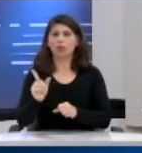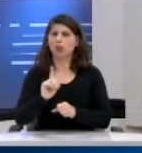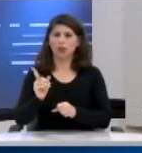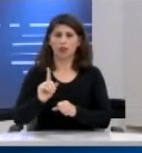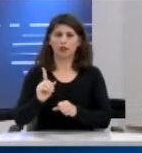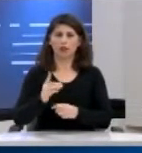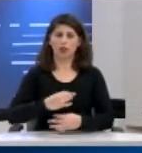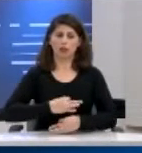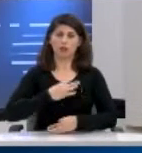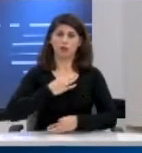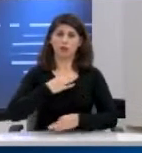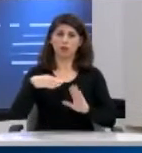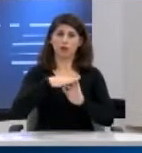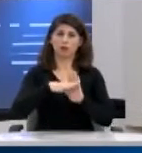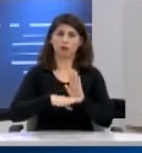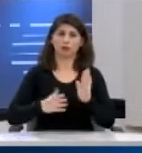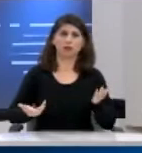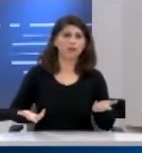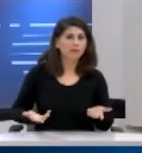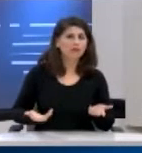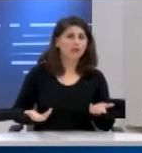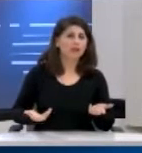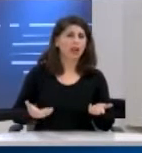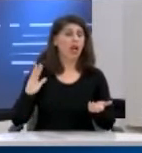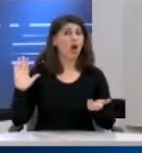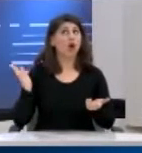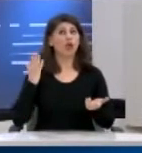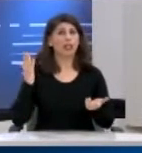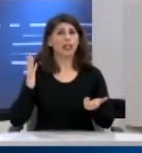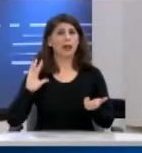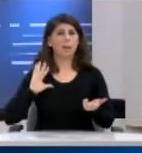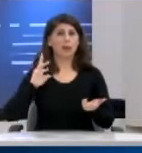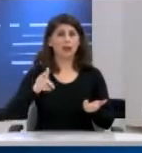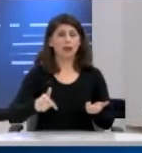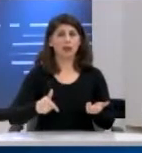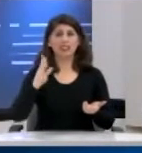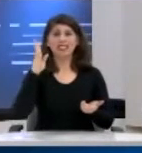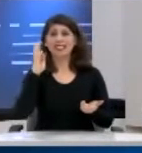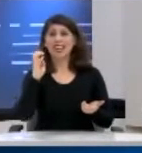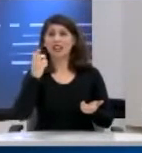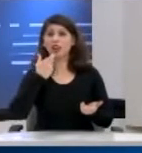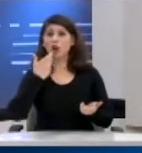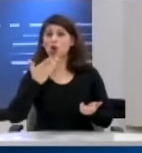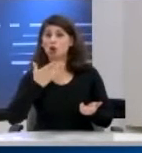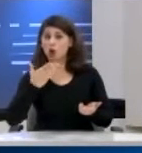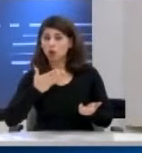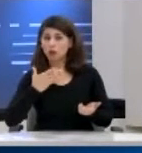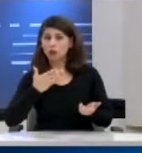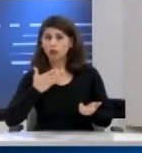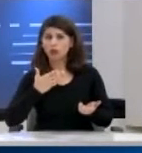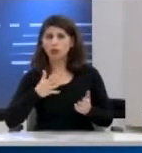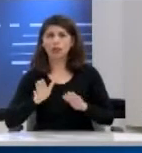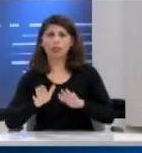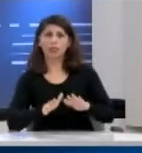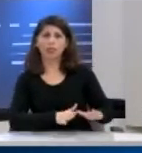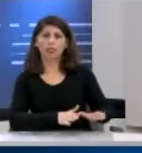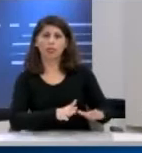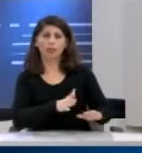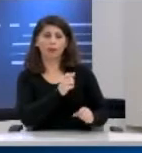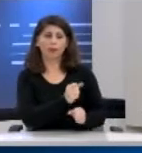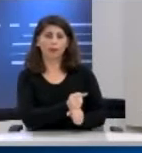όρους, όταν μέχρι τα 40 του χρόνια μένει στο σπίτι